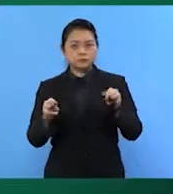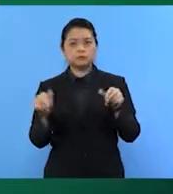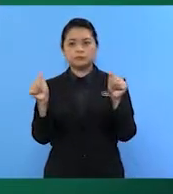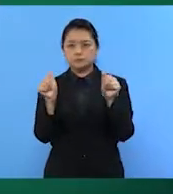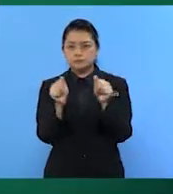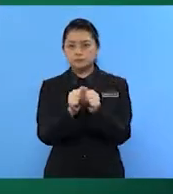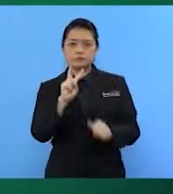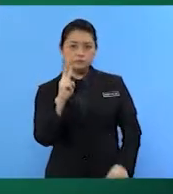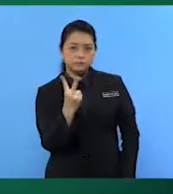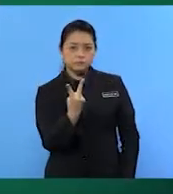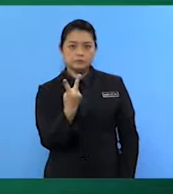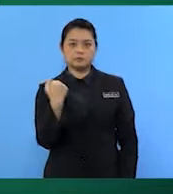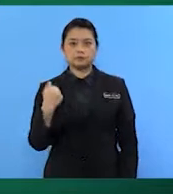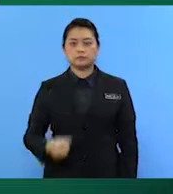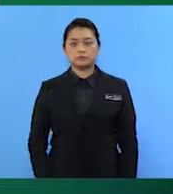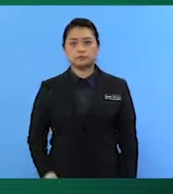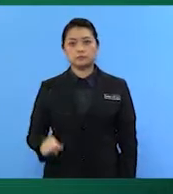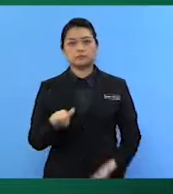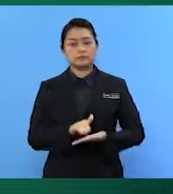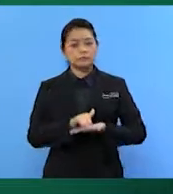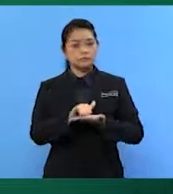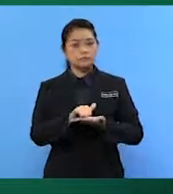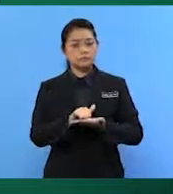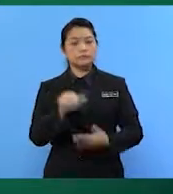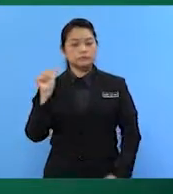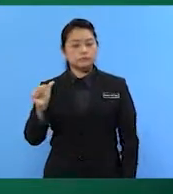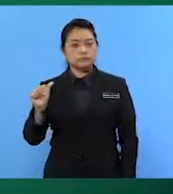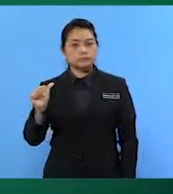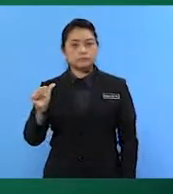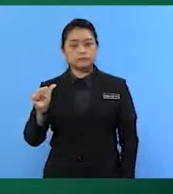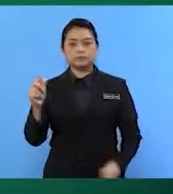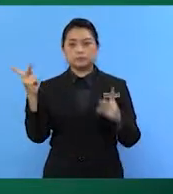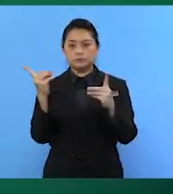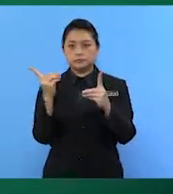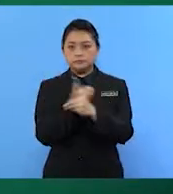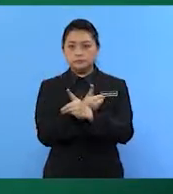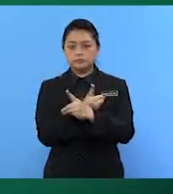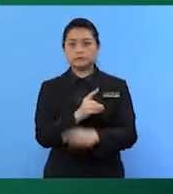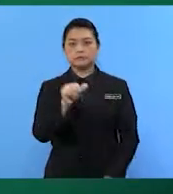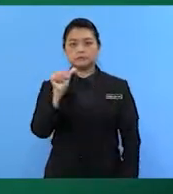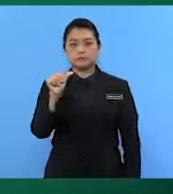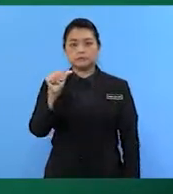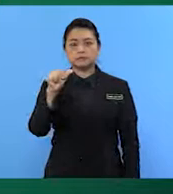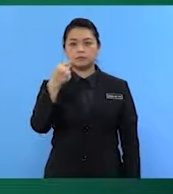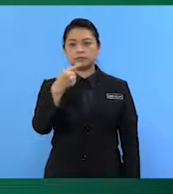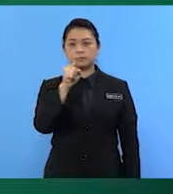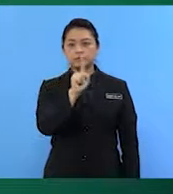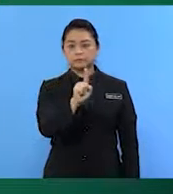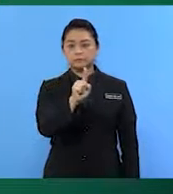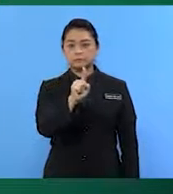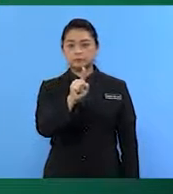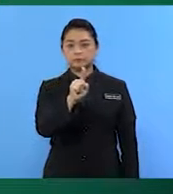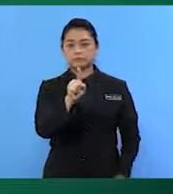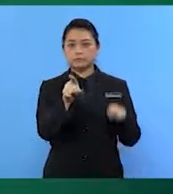dengan songsangannya iaitu A darab A kuasa negatif